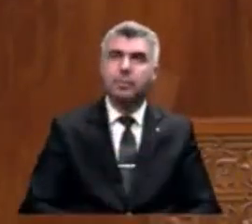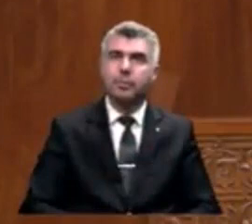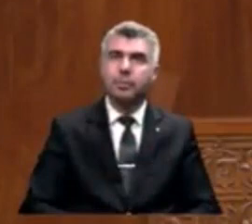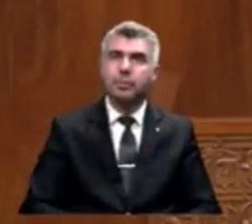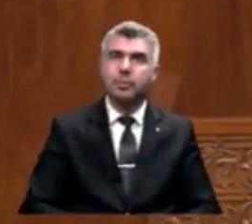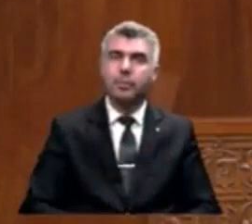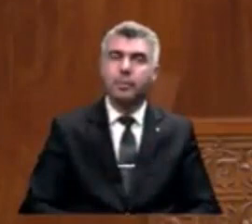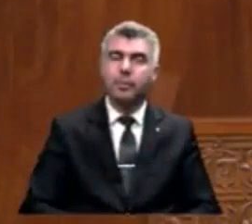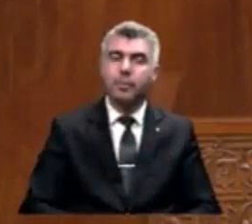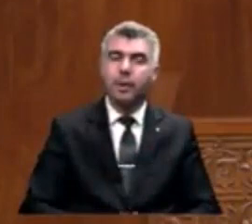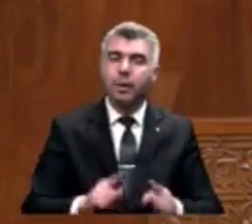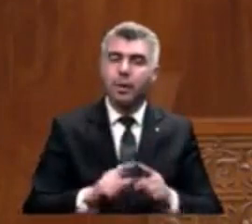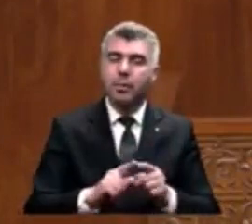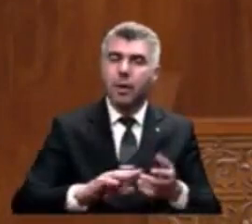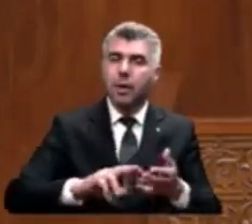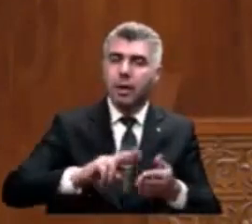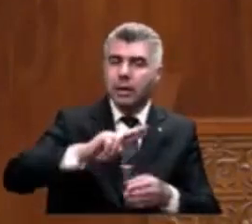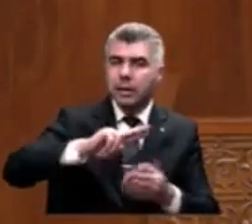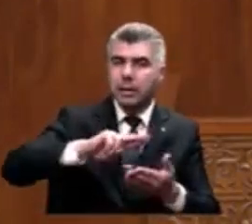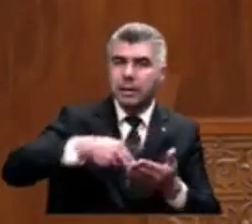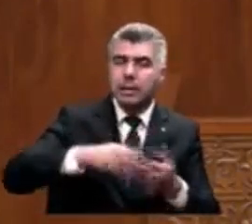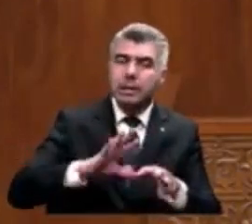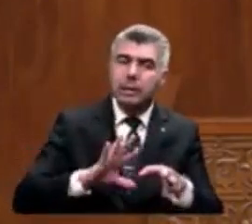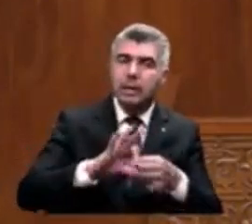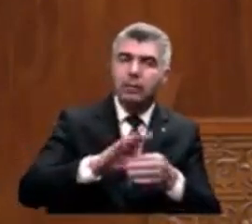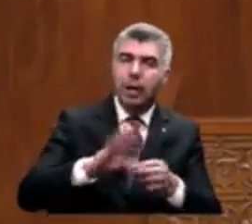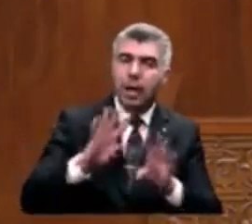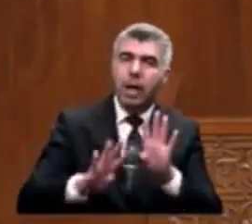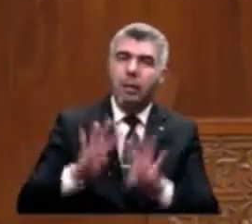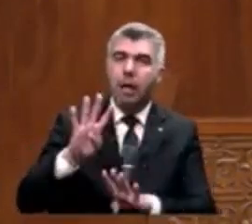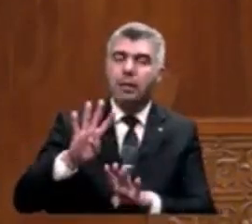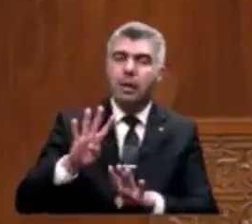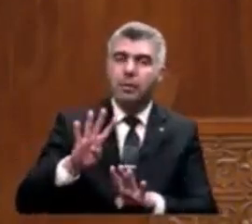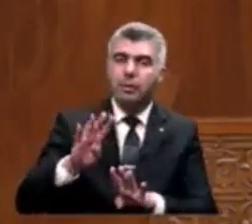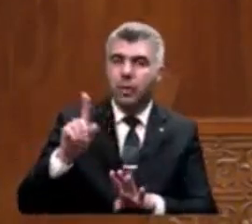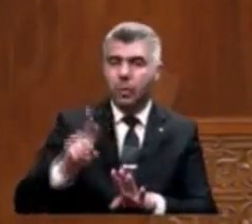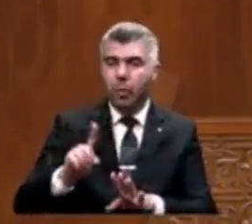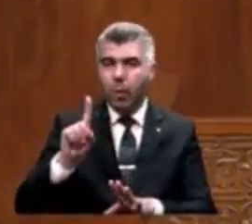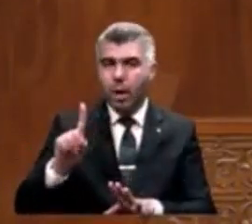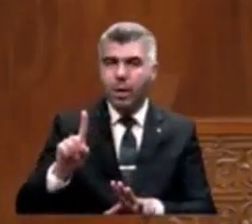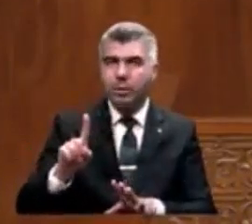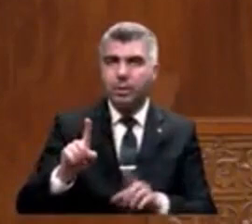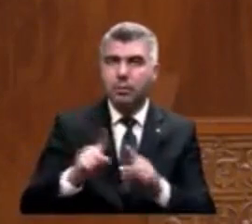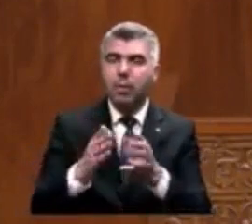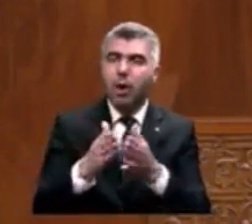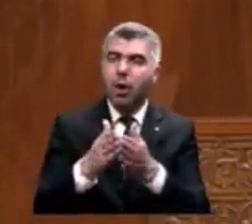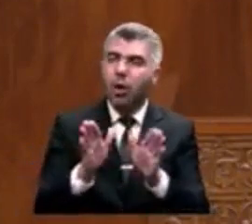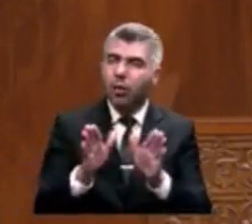خذوا هاد الاتفاق ديال 14 يناير راه مكتوب راه مفتوح